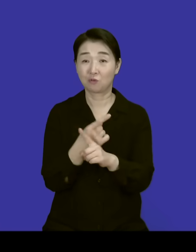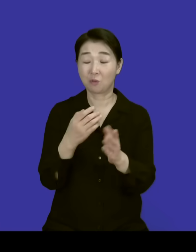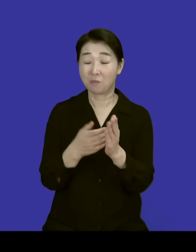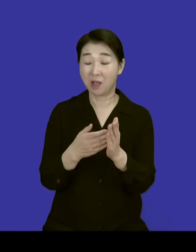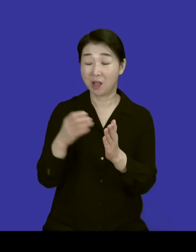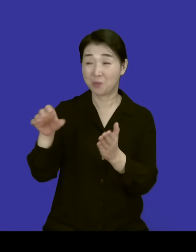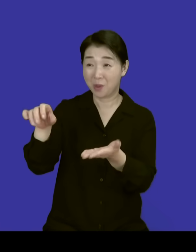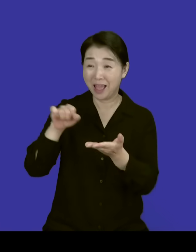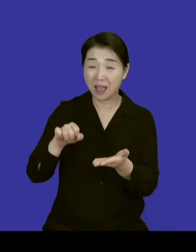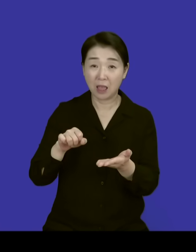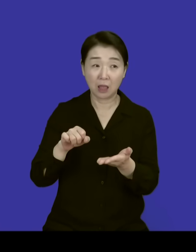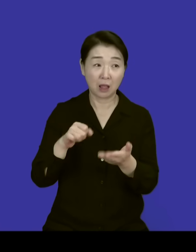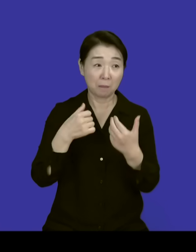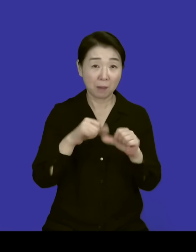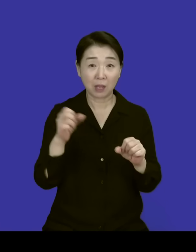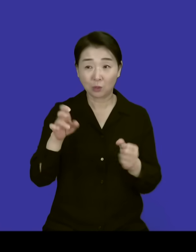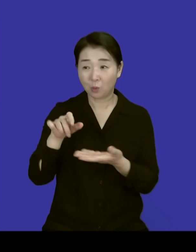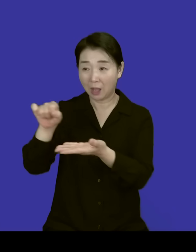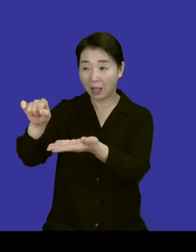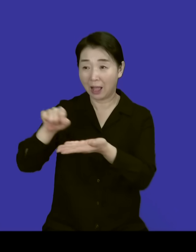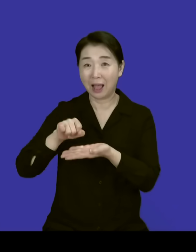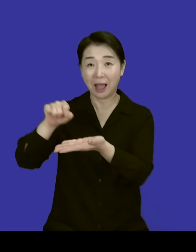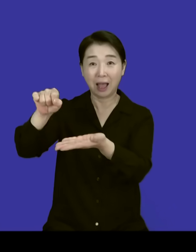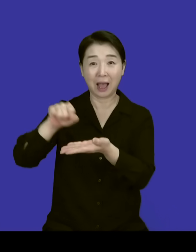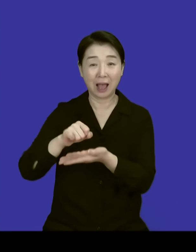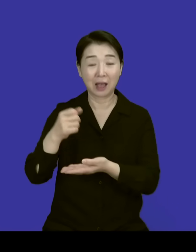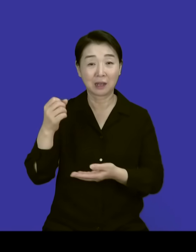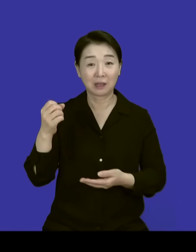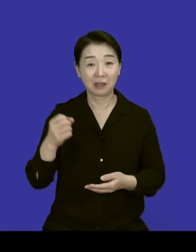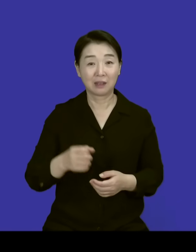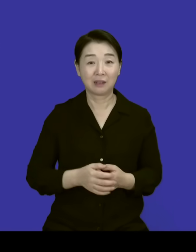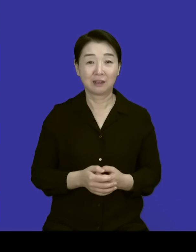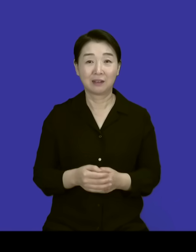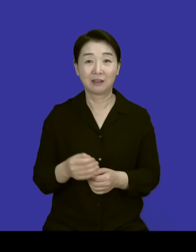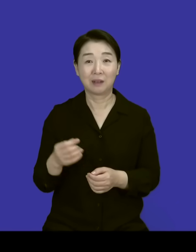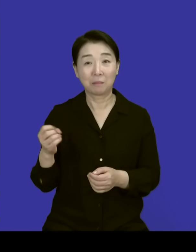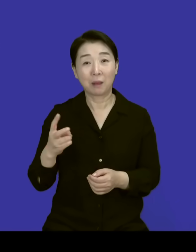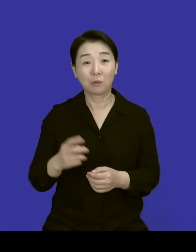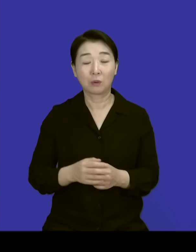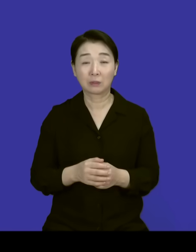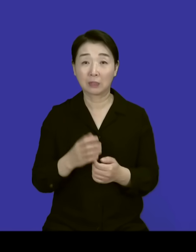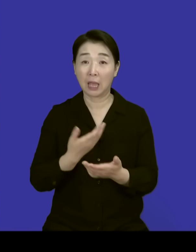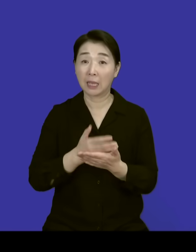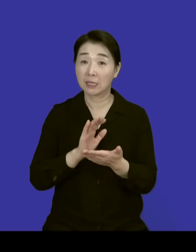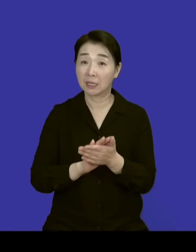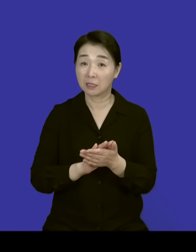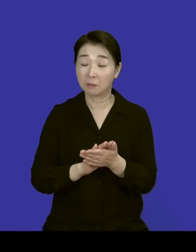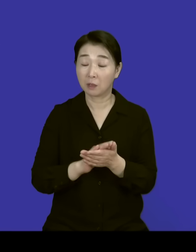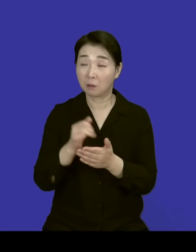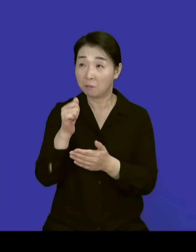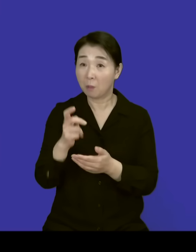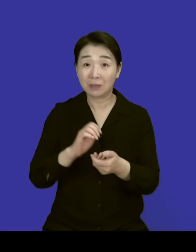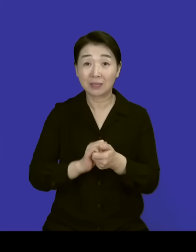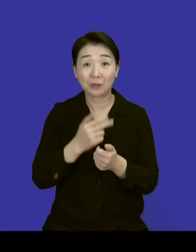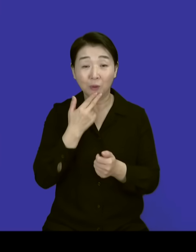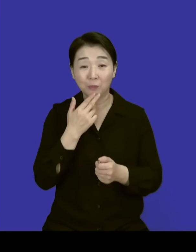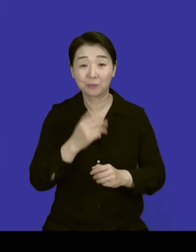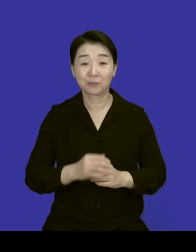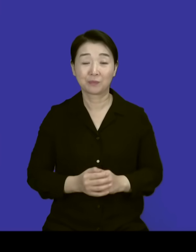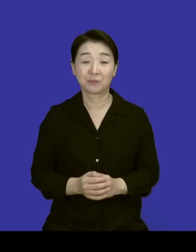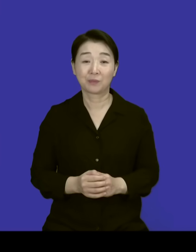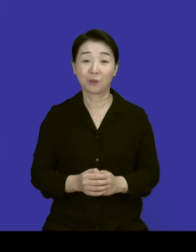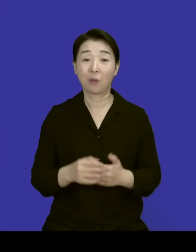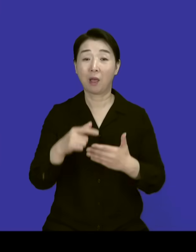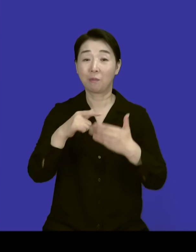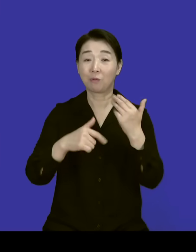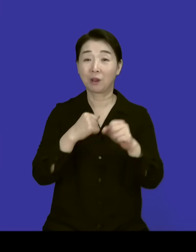또 망가지면 또 가져가고. 네네. 이게 AS라는 게 횟수가 있을 텐데요, 이게. 그건 AS가 아니고요. 그러니까 그 프로그램